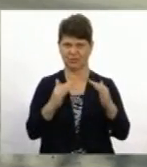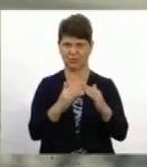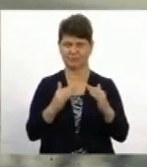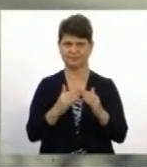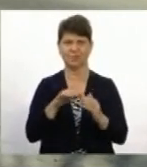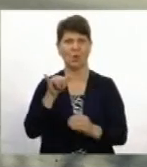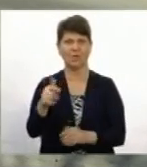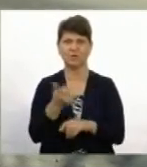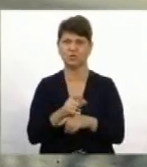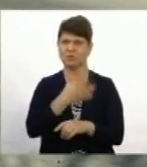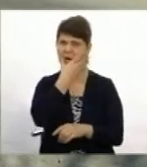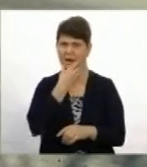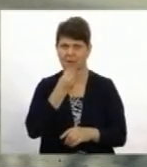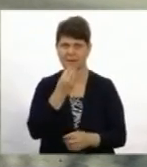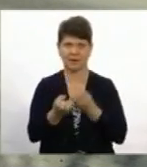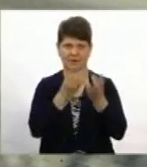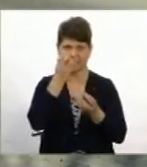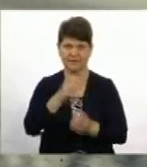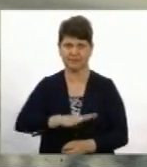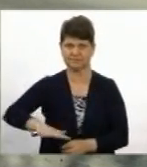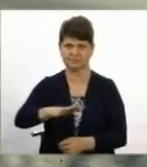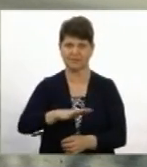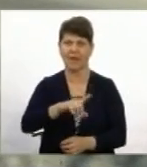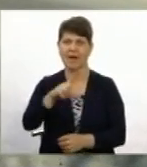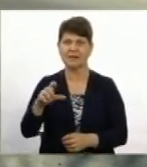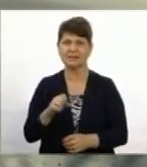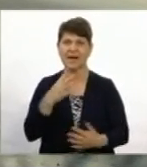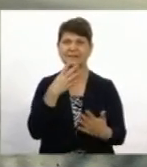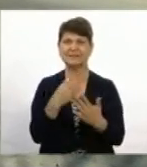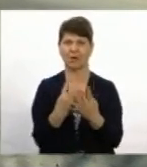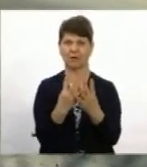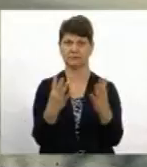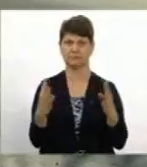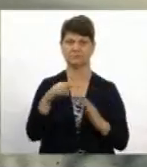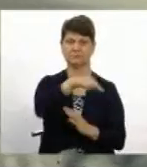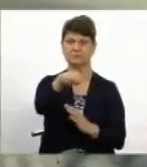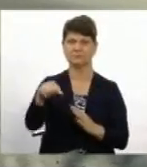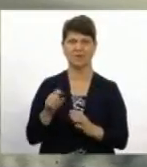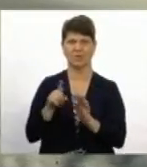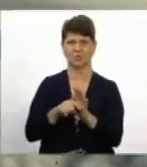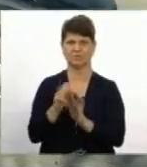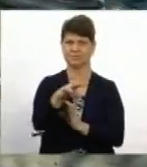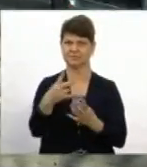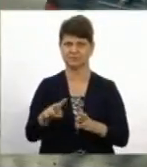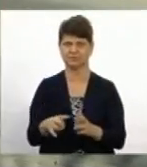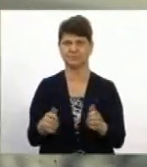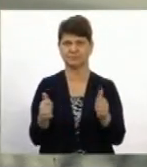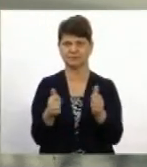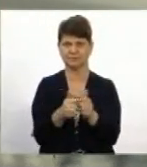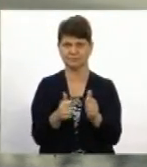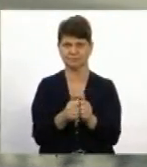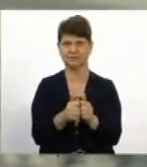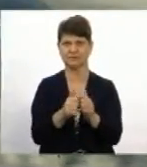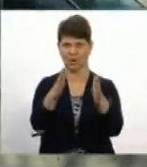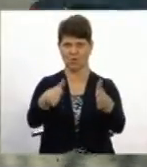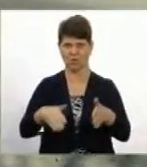гарні подвір'я, гарні квітники, але за межі своїх обійсть не виносьте сміття. Покладіть його навіть біля